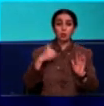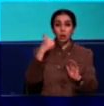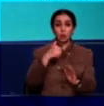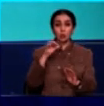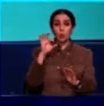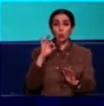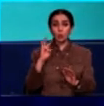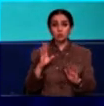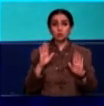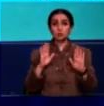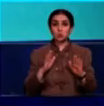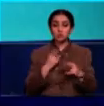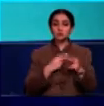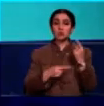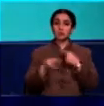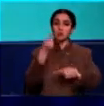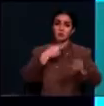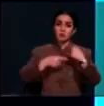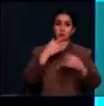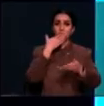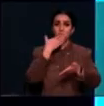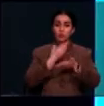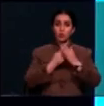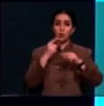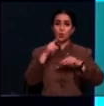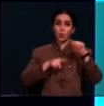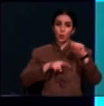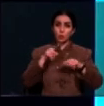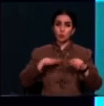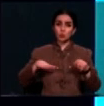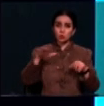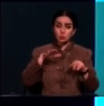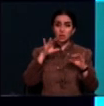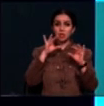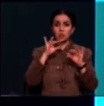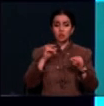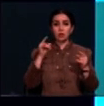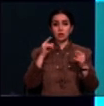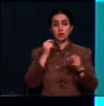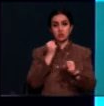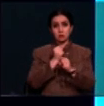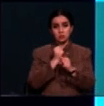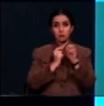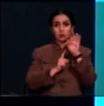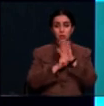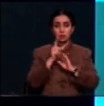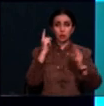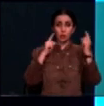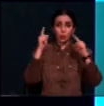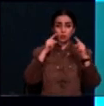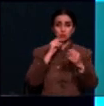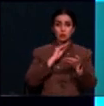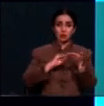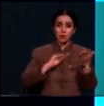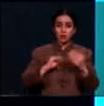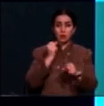он все-таки решается возвратиться на родину, чтобы возвратиться к творческой работе. Но планам